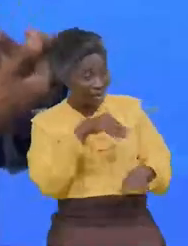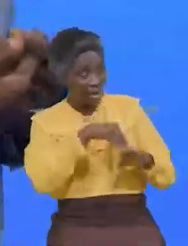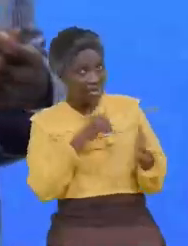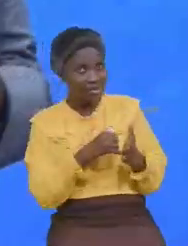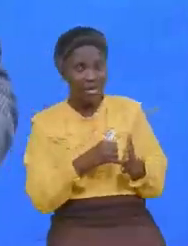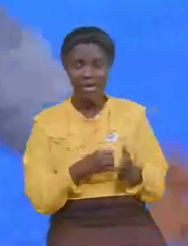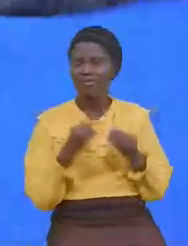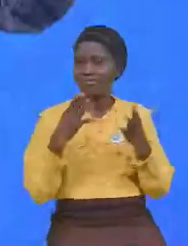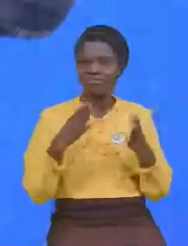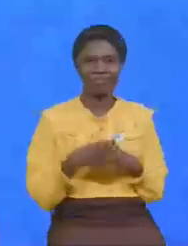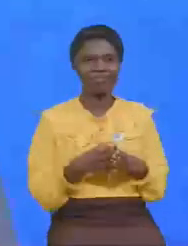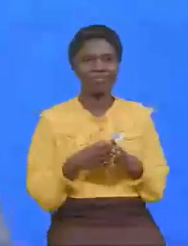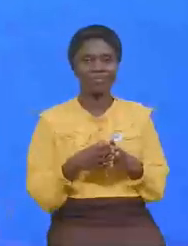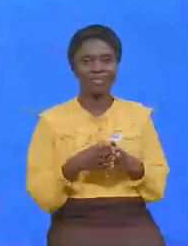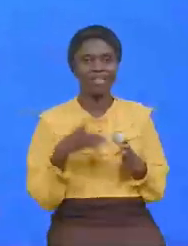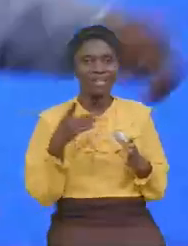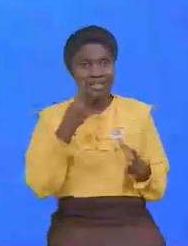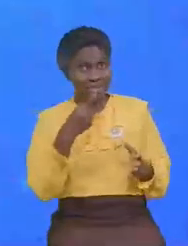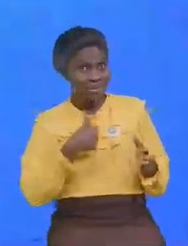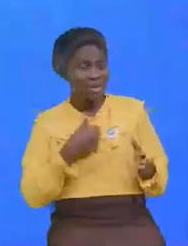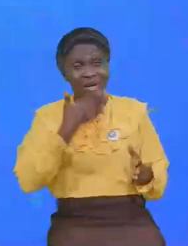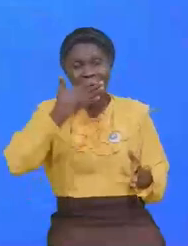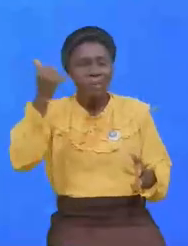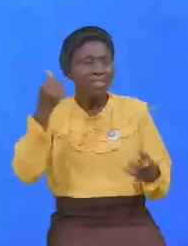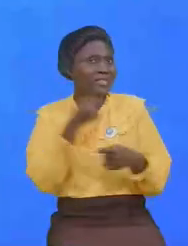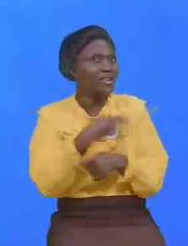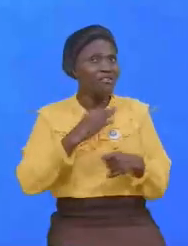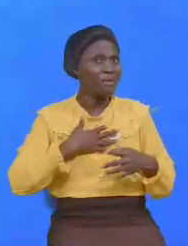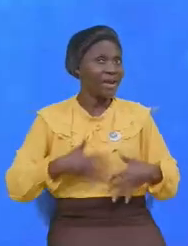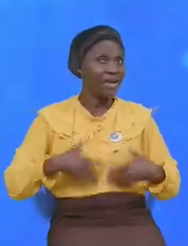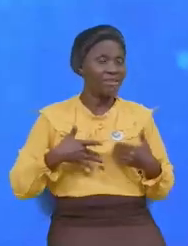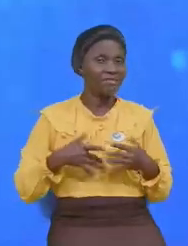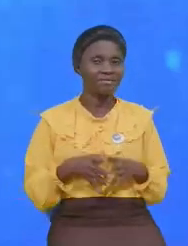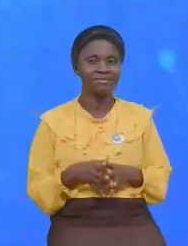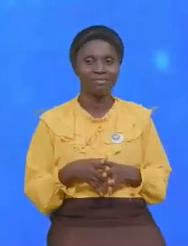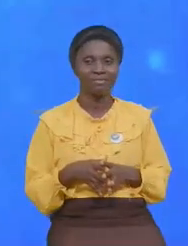regarde-moi. Ah, le meilleur jour de ma vie.